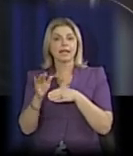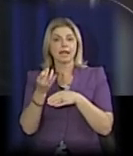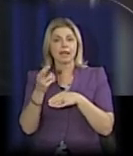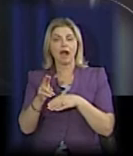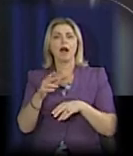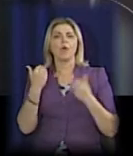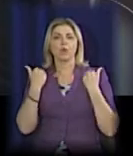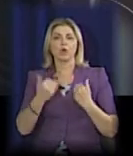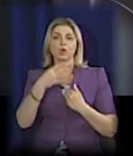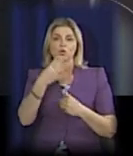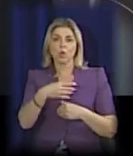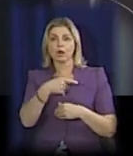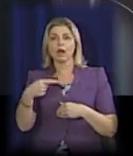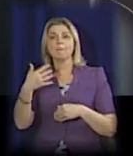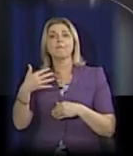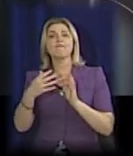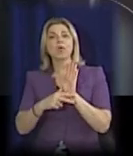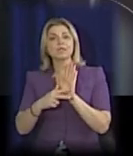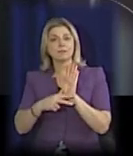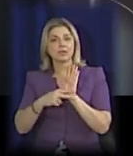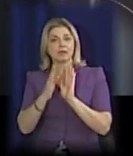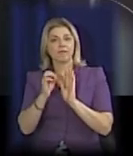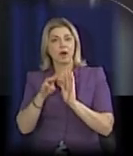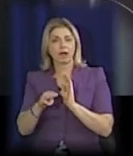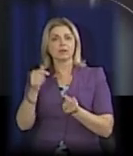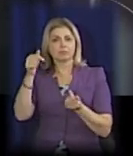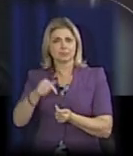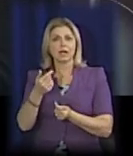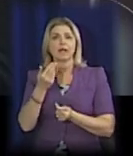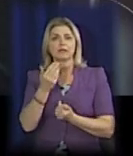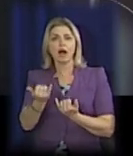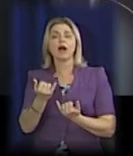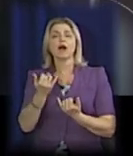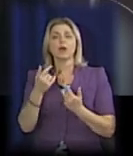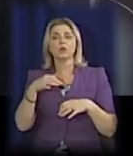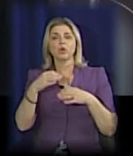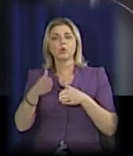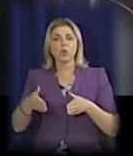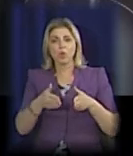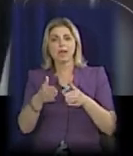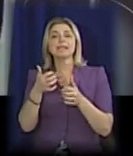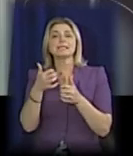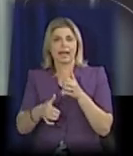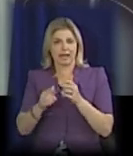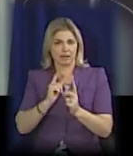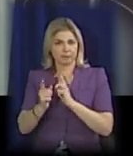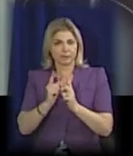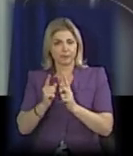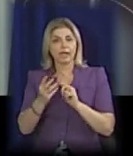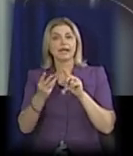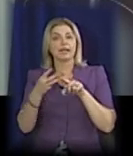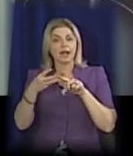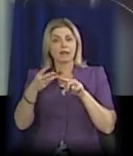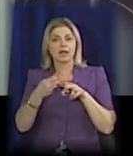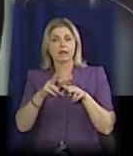потужність 40-80 Вт. Вони призначені для розміщення на дорогах з транспортним потоком середнього ступеню. І третій тип світильників –